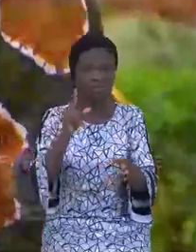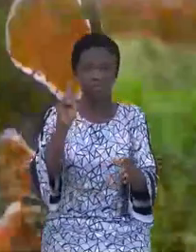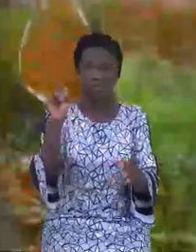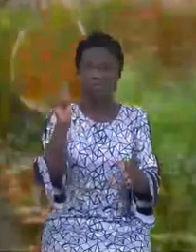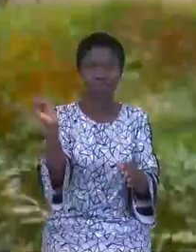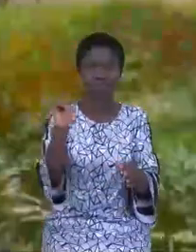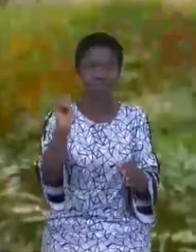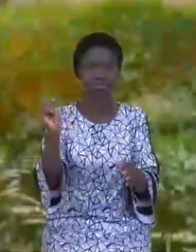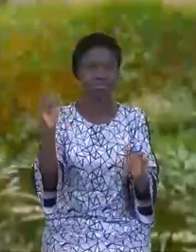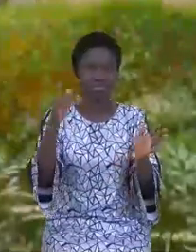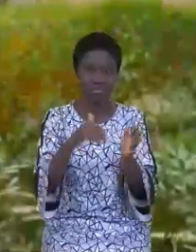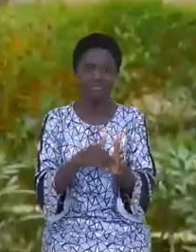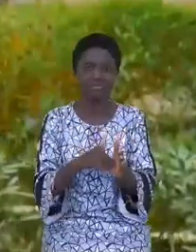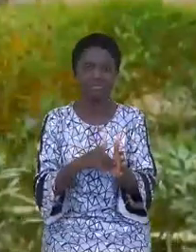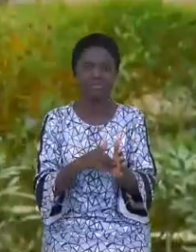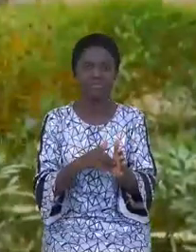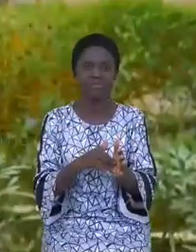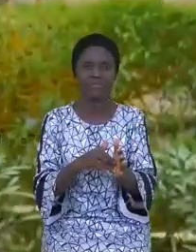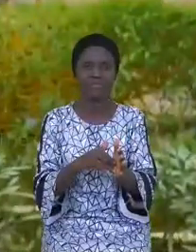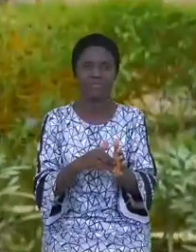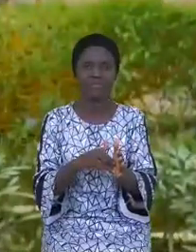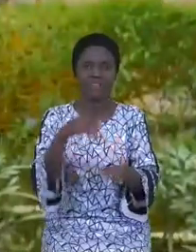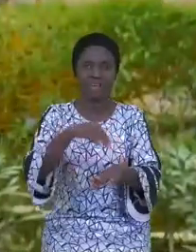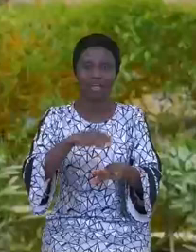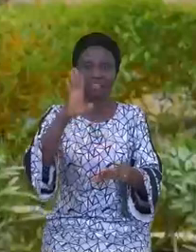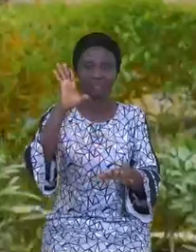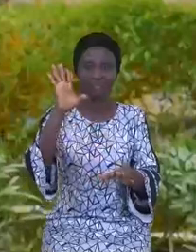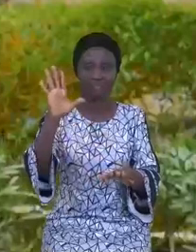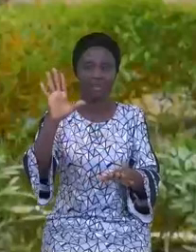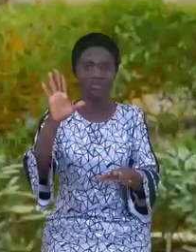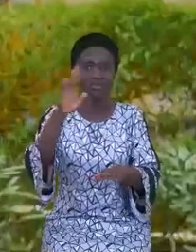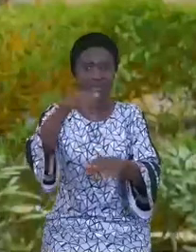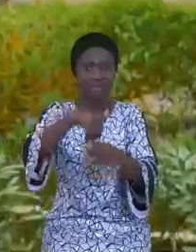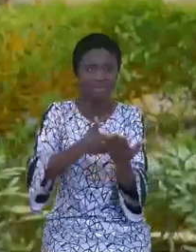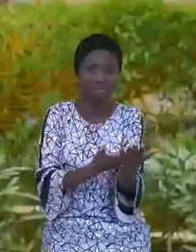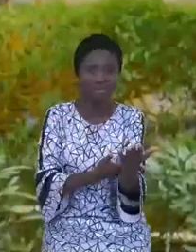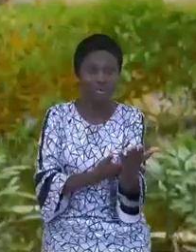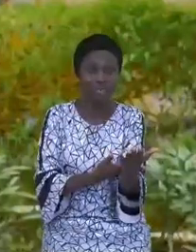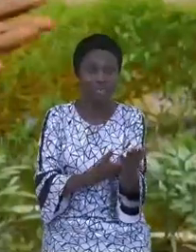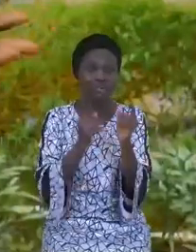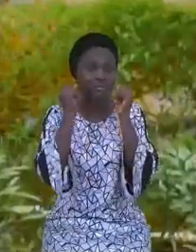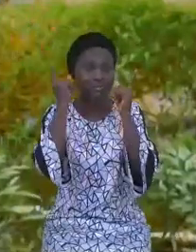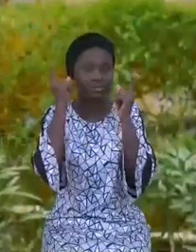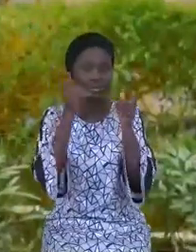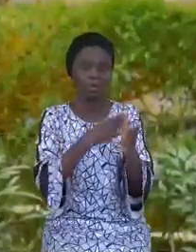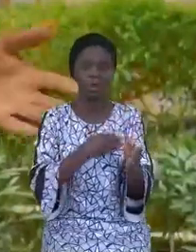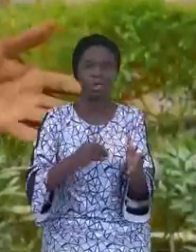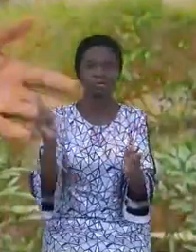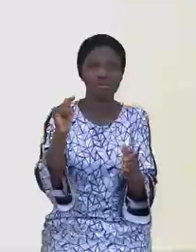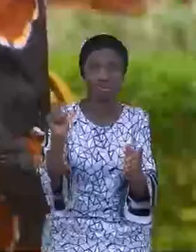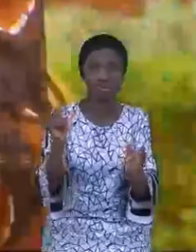d'autre. À 5 heures, je m'étais réveillé. J'étais allé uriner. Tout au long de la journée, je n'avais